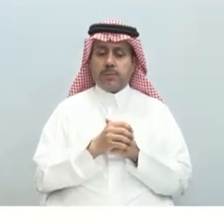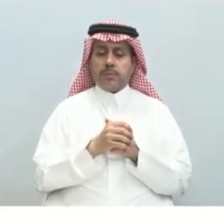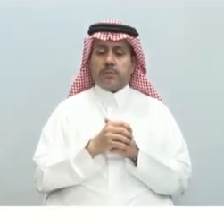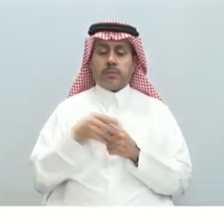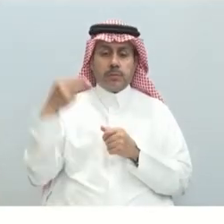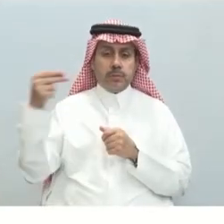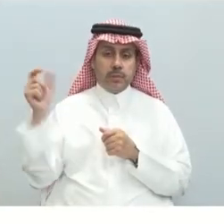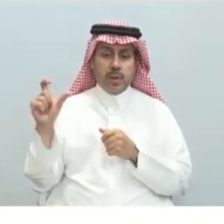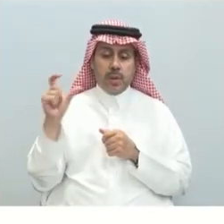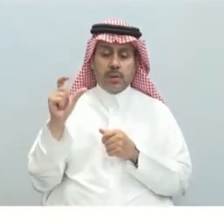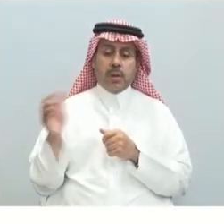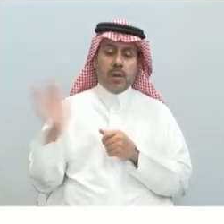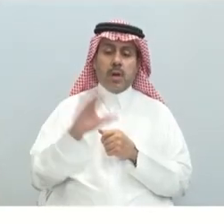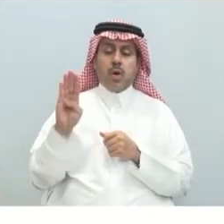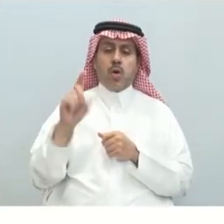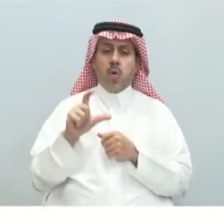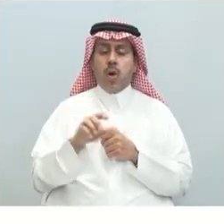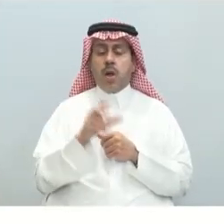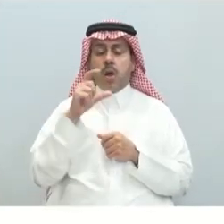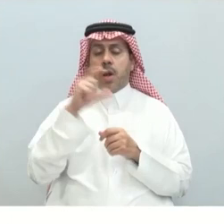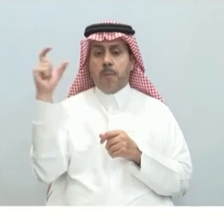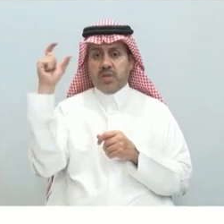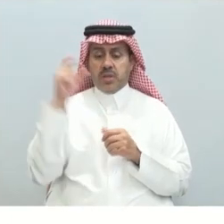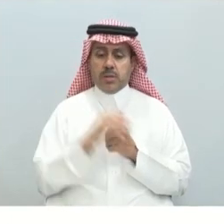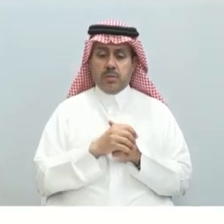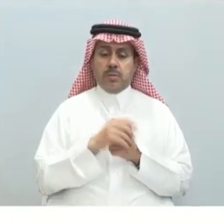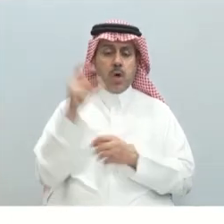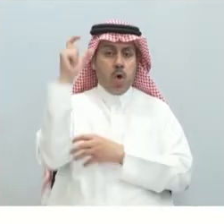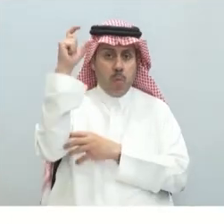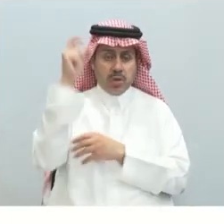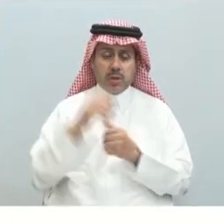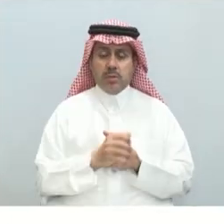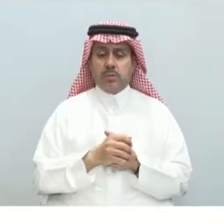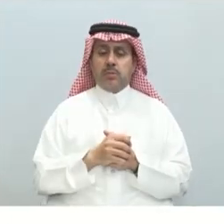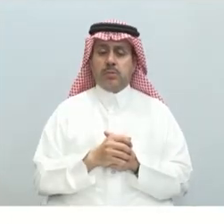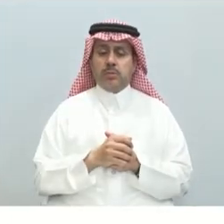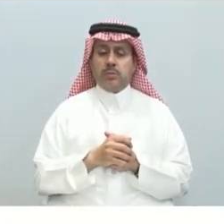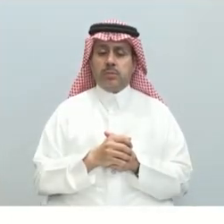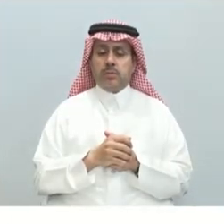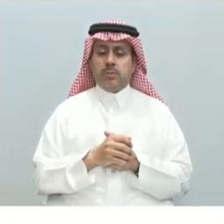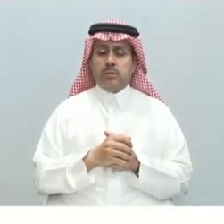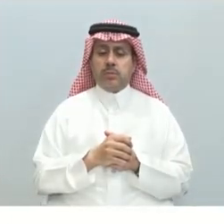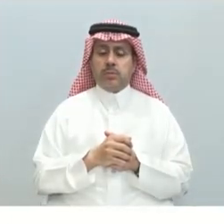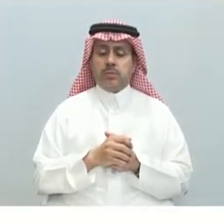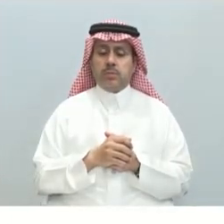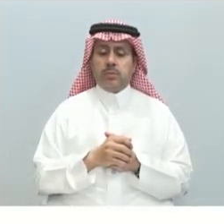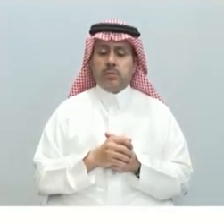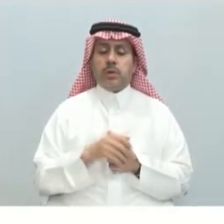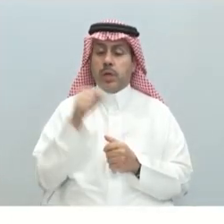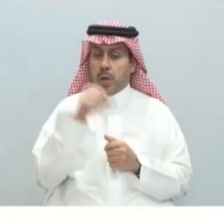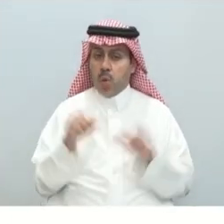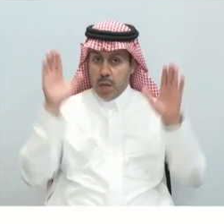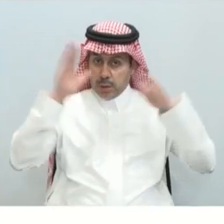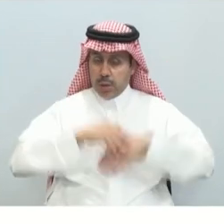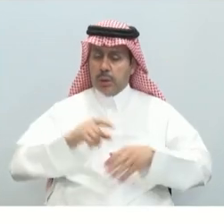قوله تعالى واقيموا وجوهكم عند كل مسجد ما المراد بهذه الجمله المراد بها اي